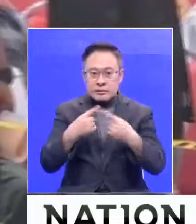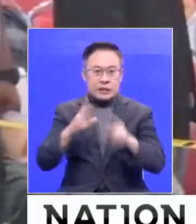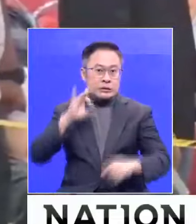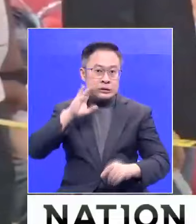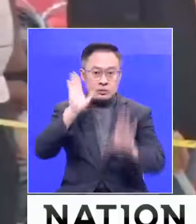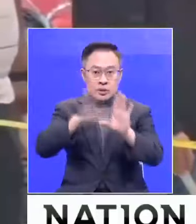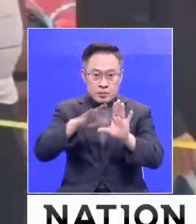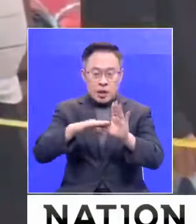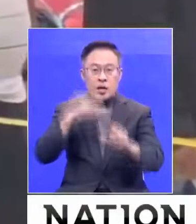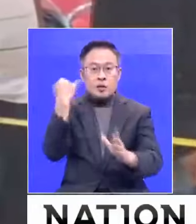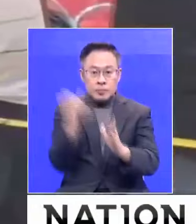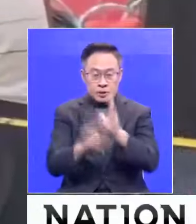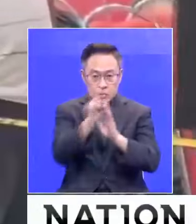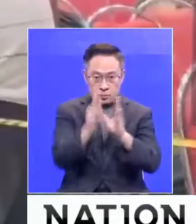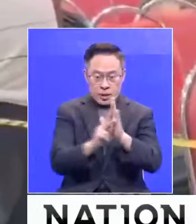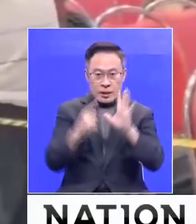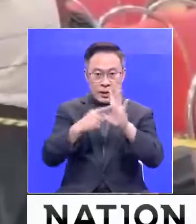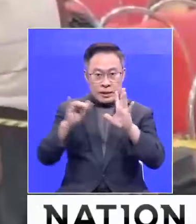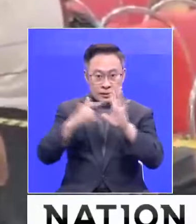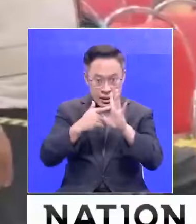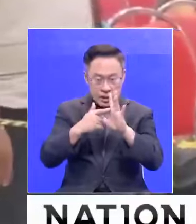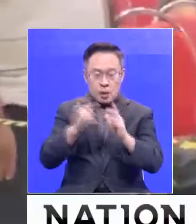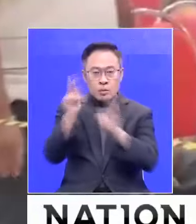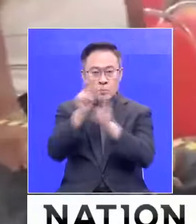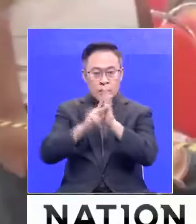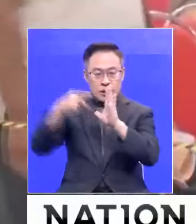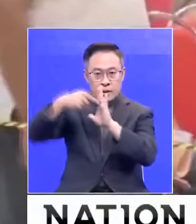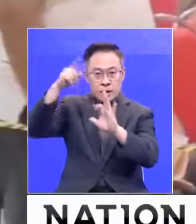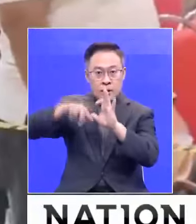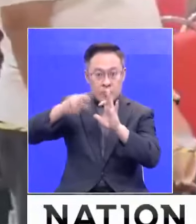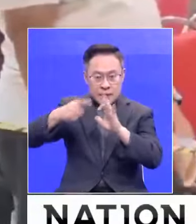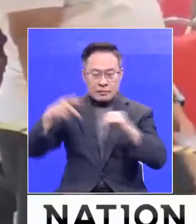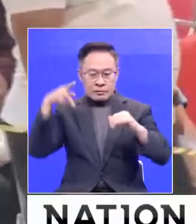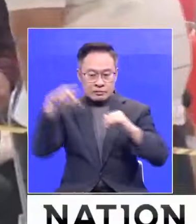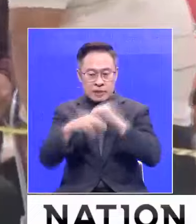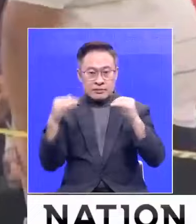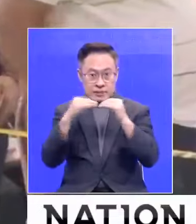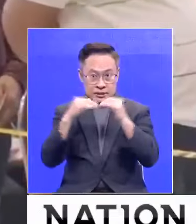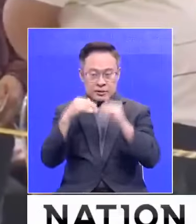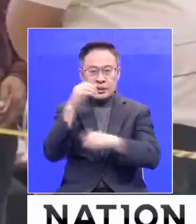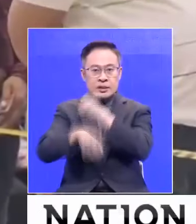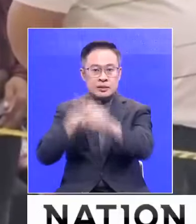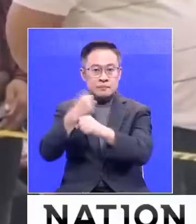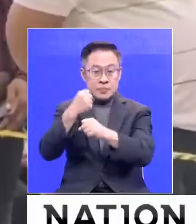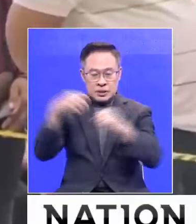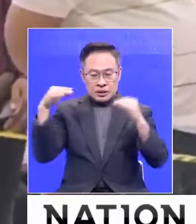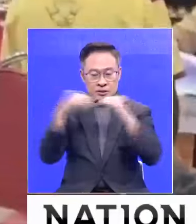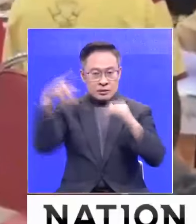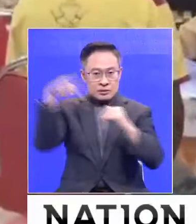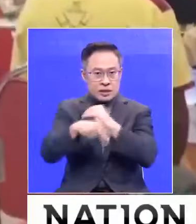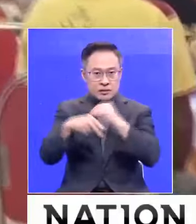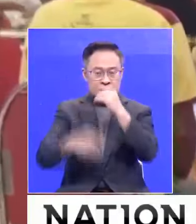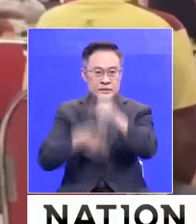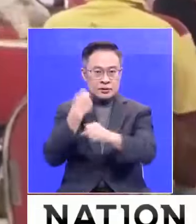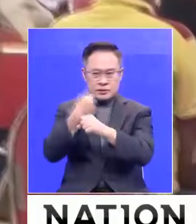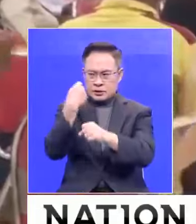ามีโทษทั้งทางแพ่งและอาญาถูกตัดสิทธิ์ทางการเมืองอีก10ปีถ้ากกต.แจ้งไปก่อนแล้วให้ตรวจสอบคุณสมบัติตัว